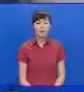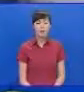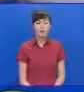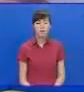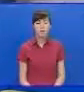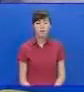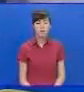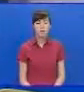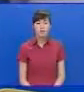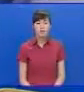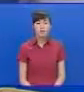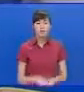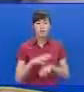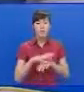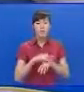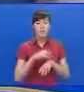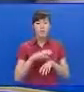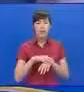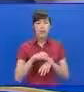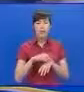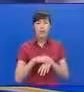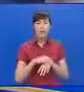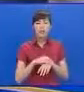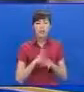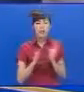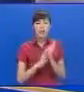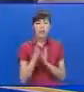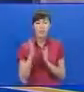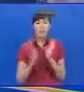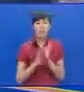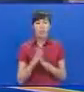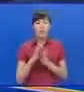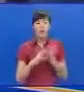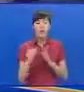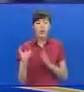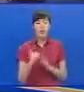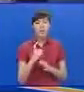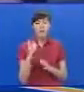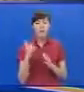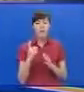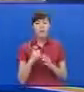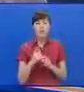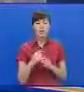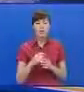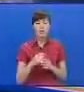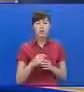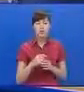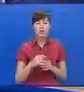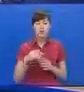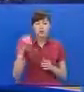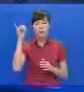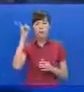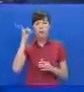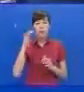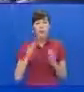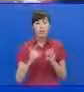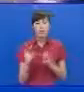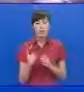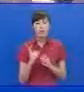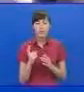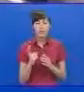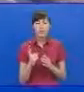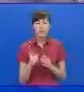Мақта. Мақта и балбақша, и ауыл шаруашылығы. Мал шаруашылығы. Бәрі жоспарда ма? Жоқ,